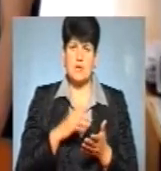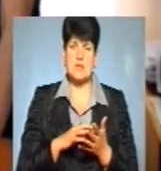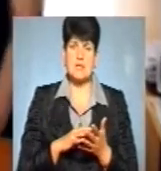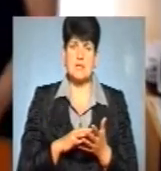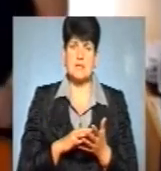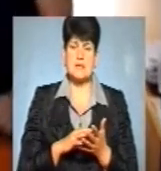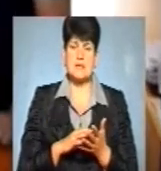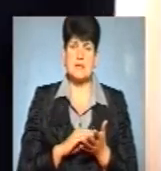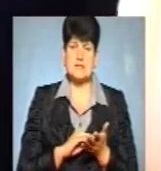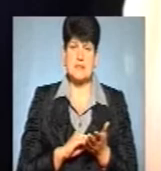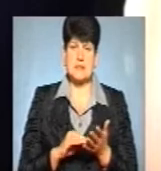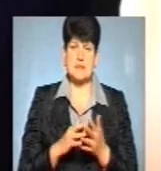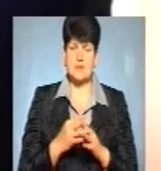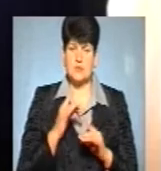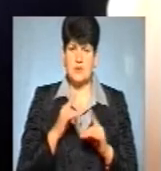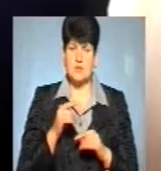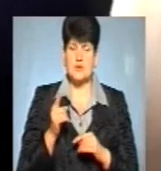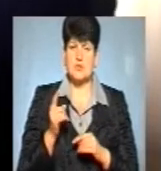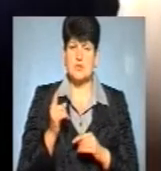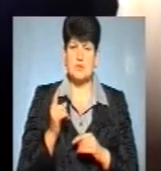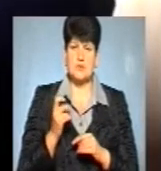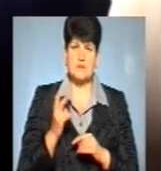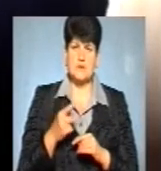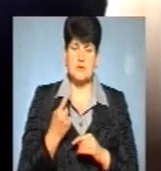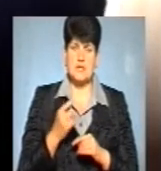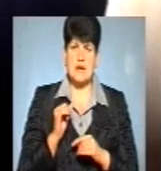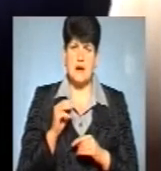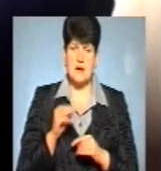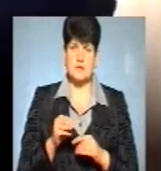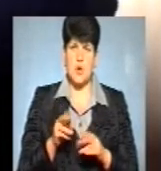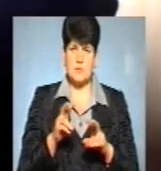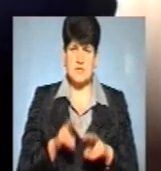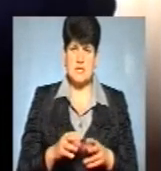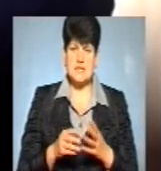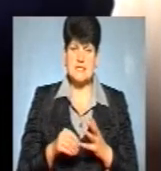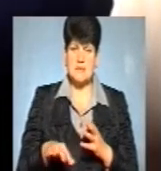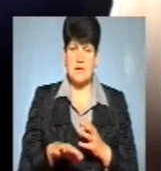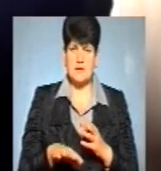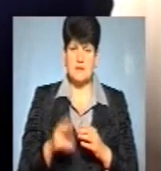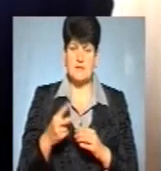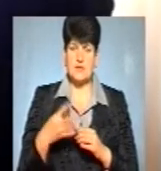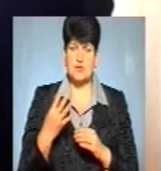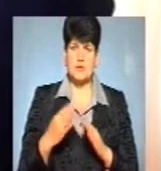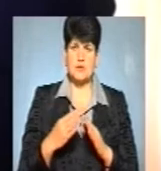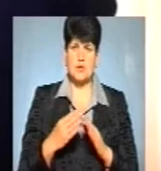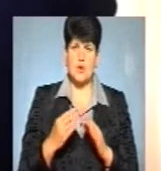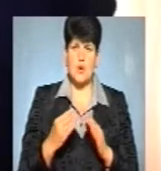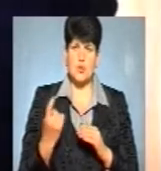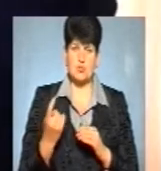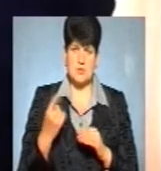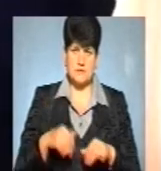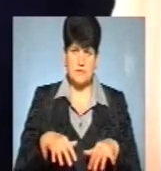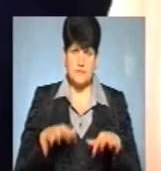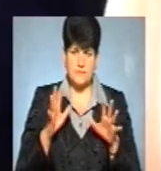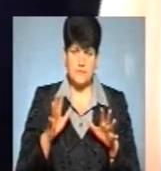Тетяна Собків. 121 акт обстеження зробили земельний ділянок, підтоплено 24 господарства.